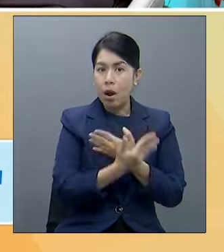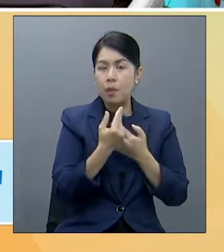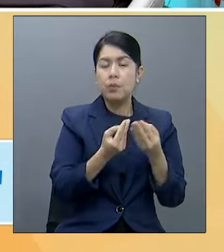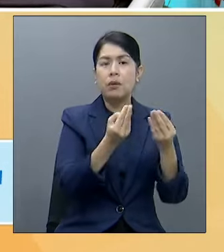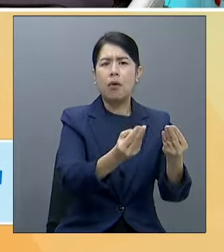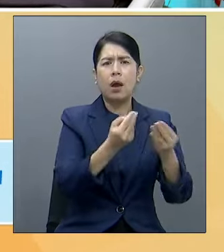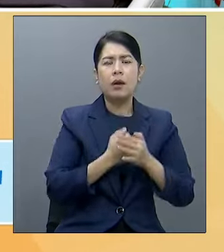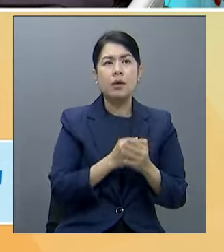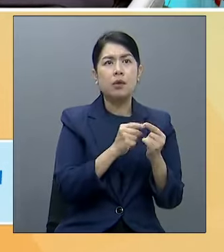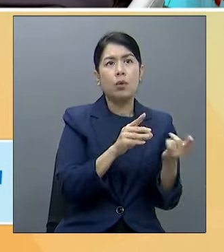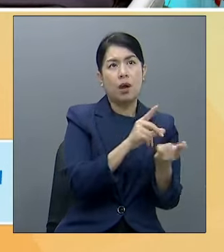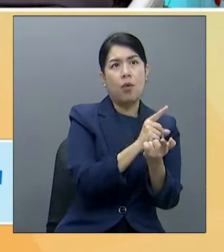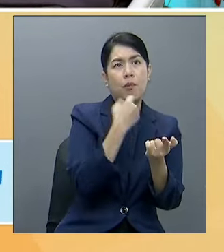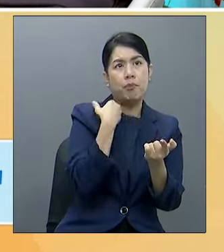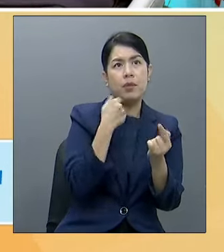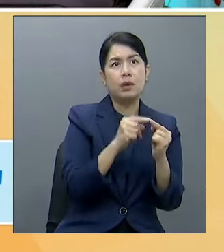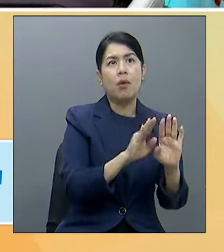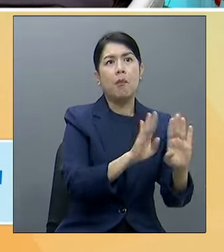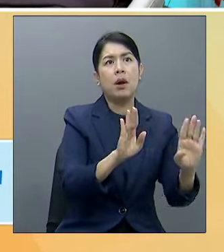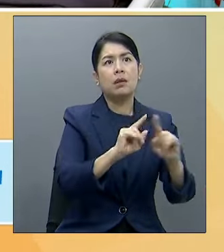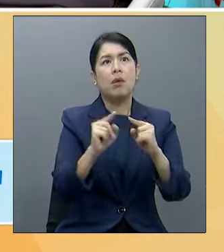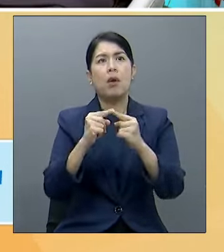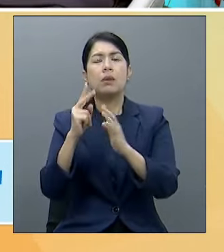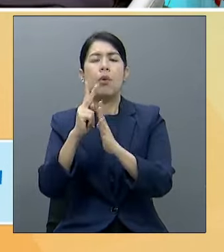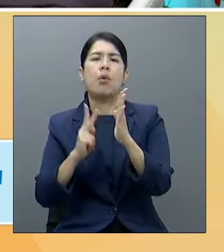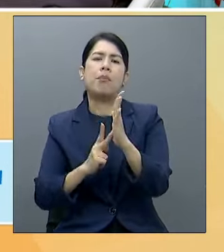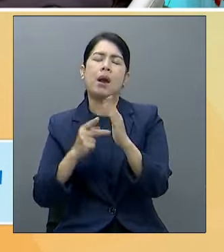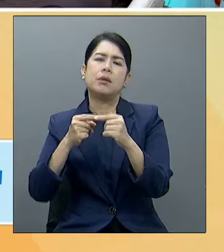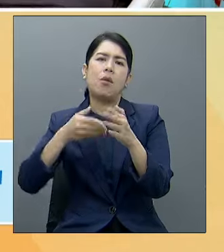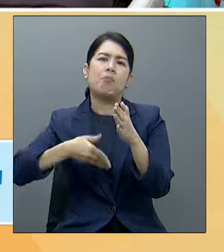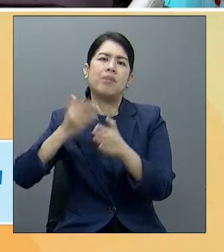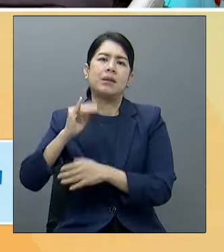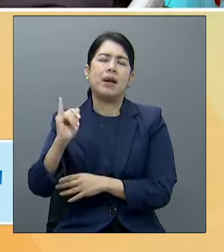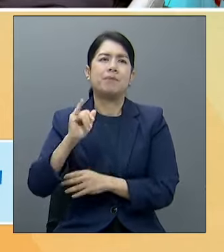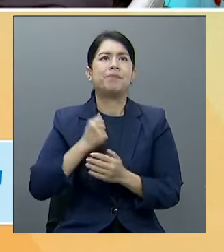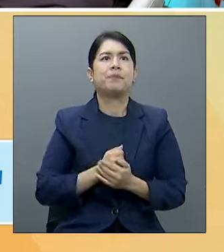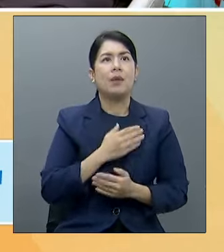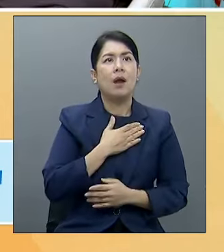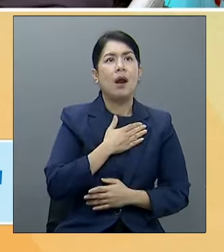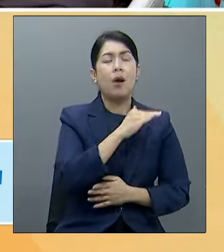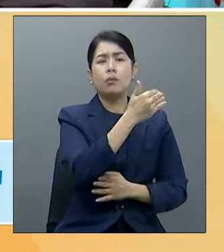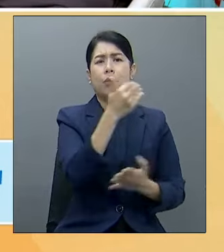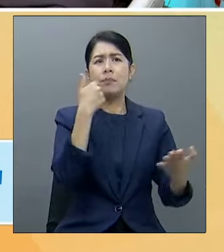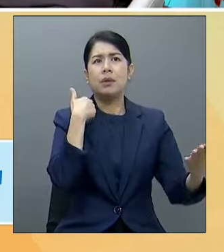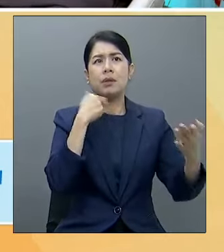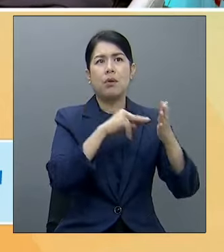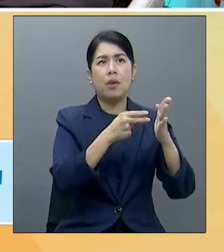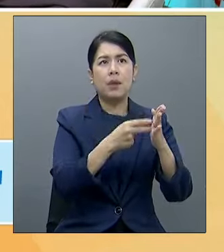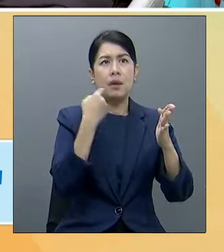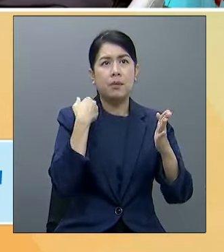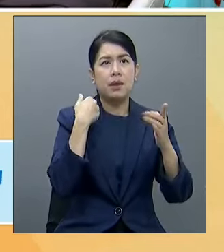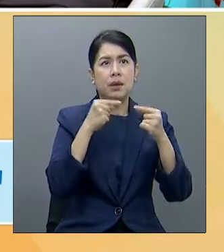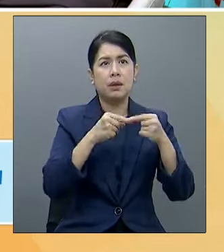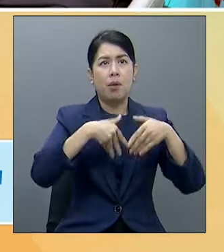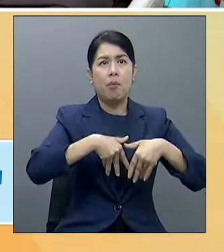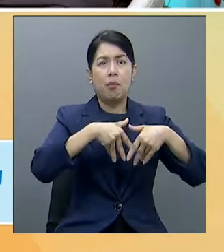นมากเปิดเหลือแค่กฎหมายที่ยังไม่ผ่านเพราะฉะนั้นอะการที่เรานำธงเดินก้าวย่างไปบนถนนอย่างภาค